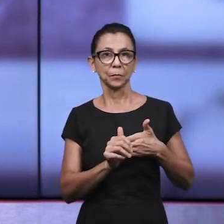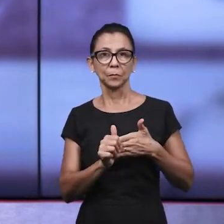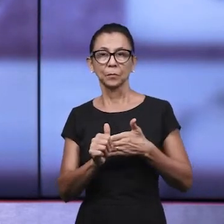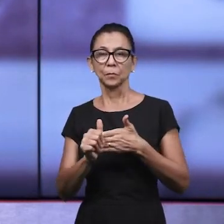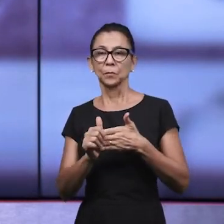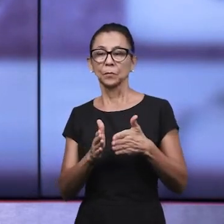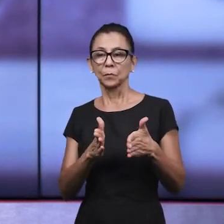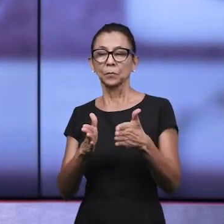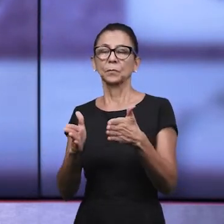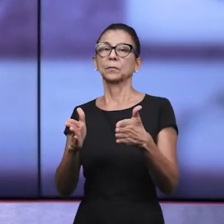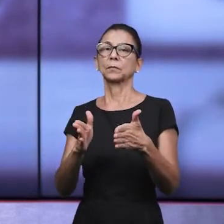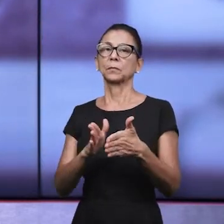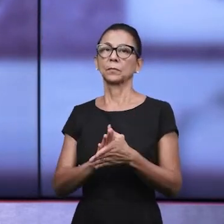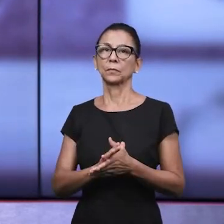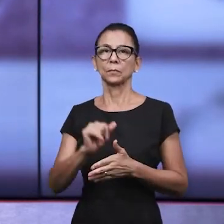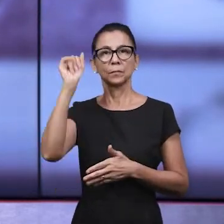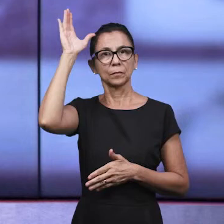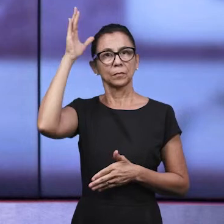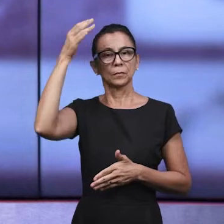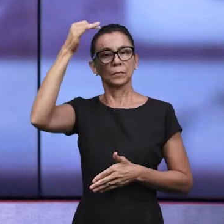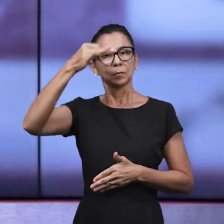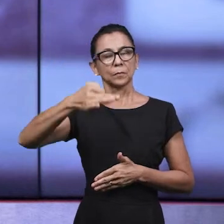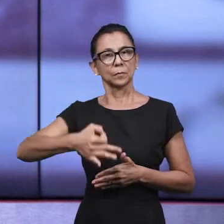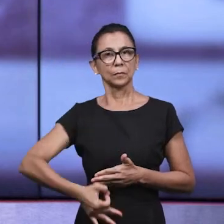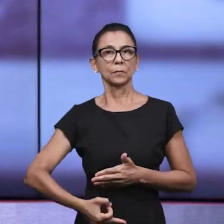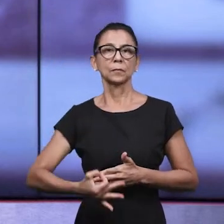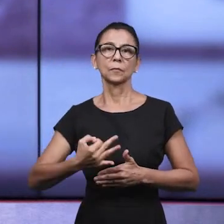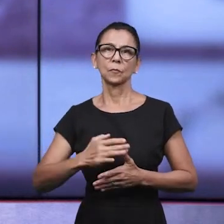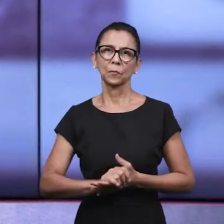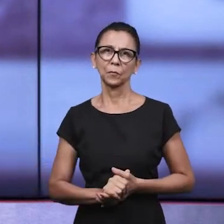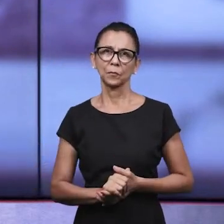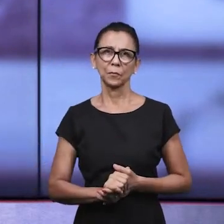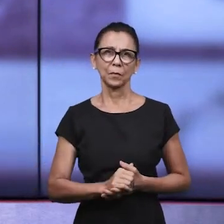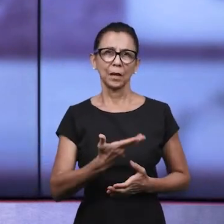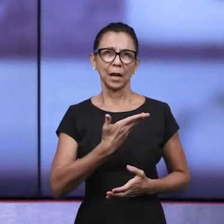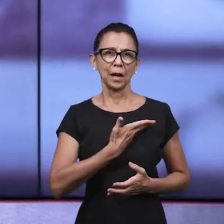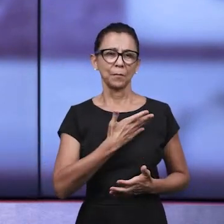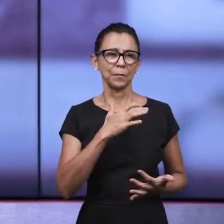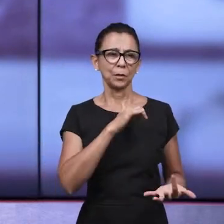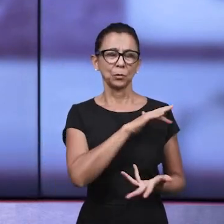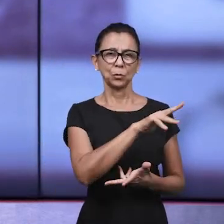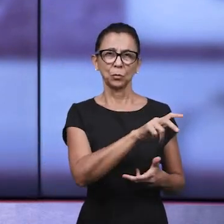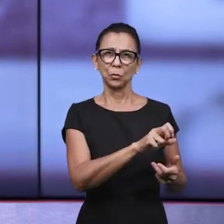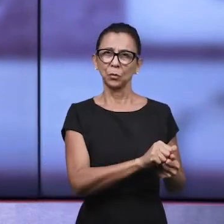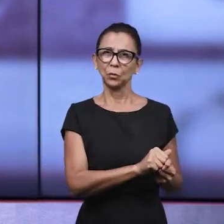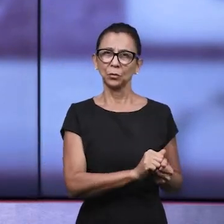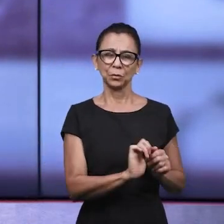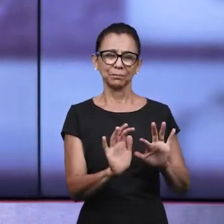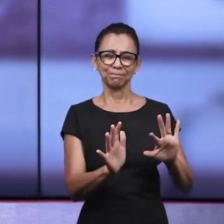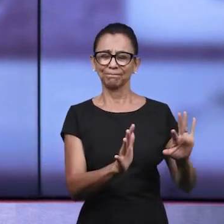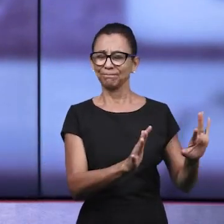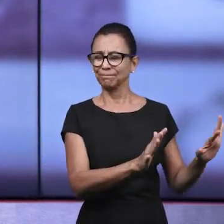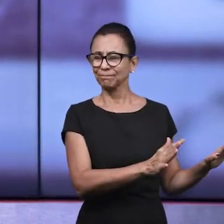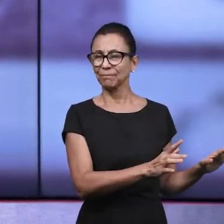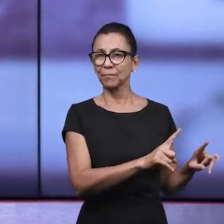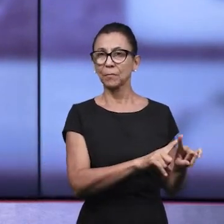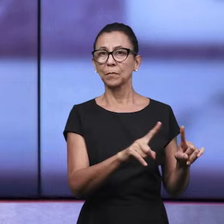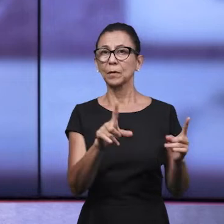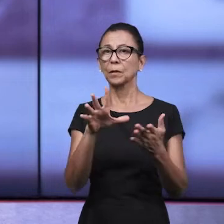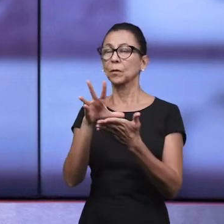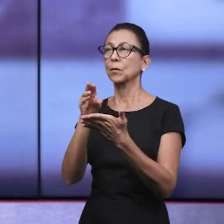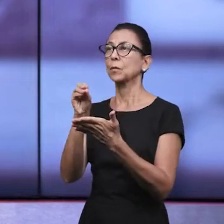pas se préoccuper avec la foule d'amis du monde et ce qu'ils font. Nous devons être imitateurs de Christ, car la